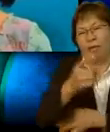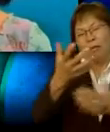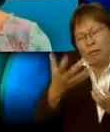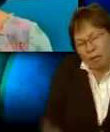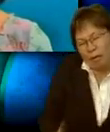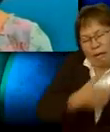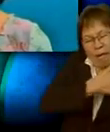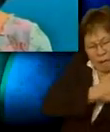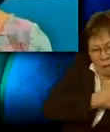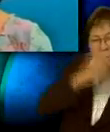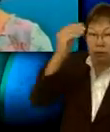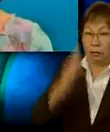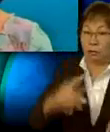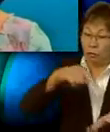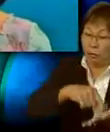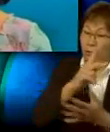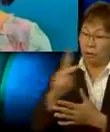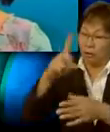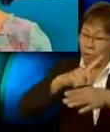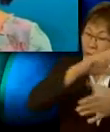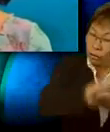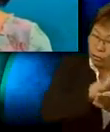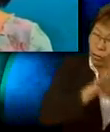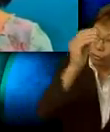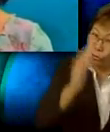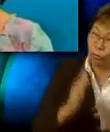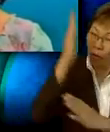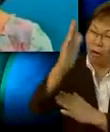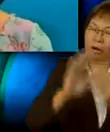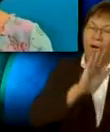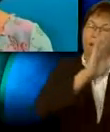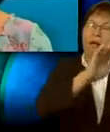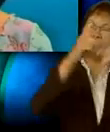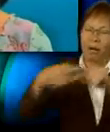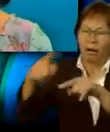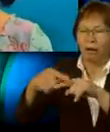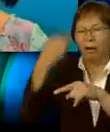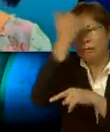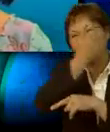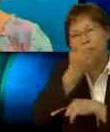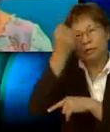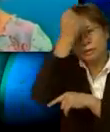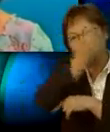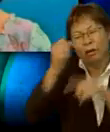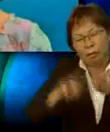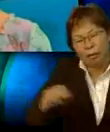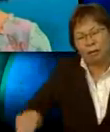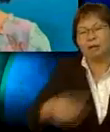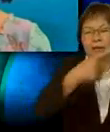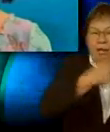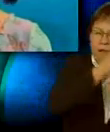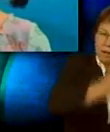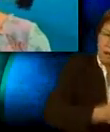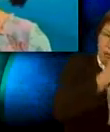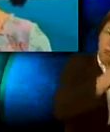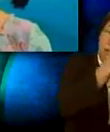berat tanggungjawab cikgu ni kan. Di sekolah, dia akan menghadapi berbagai ragam pelajar. tak kira